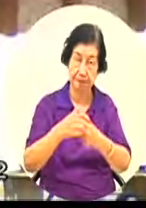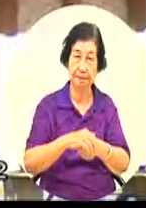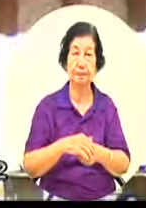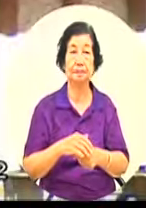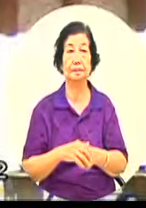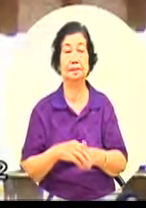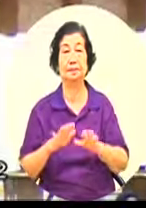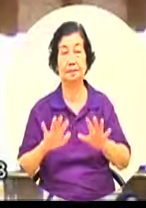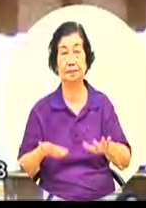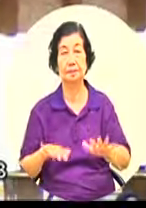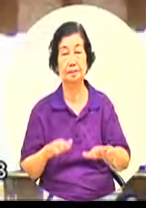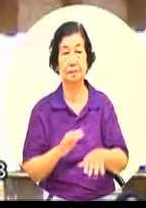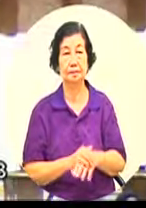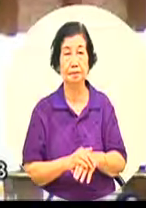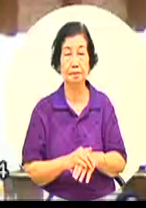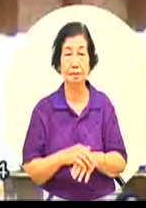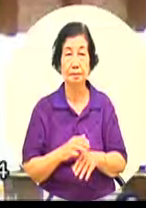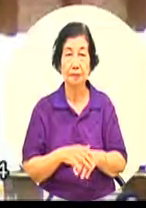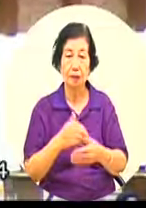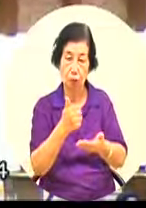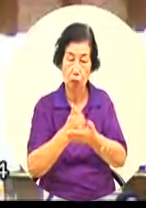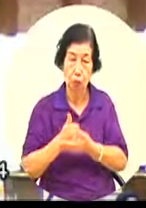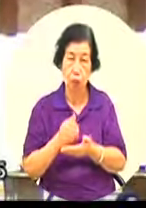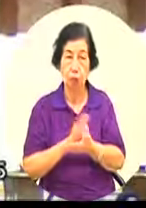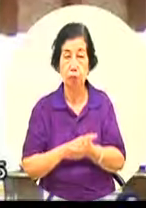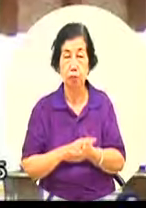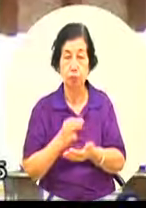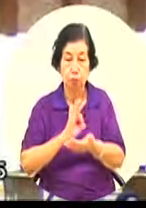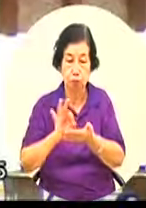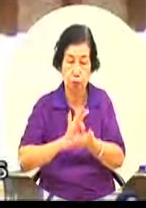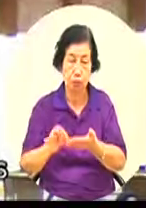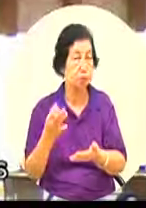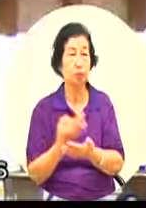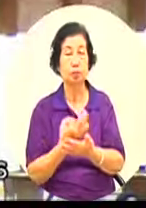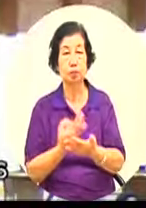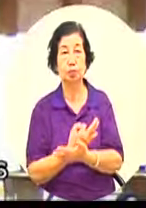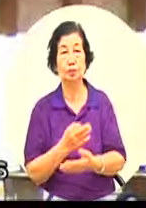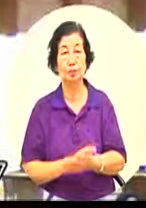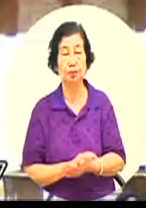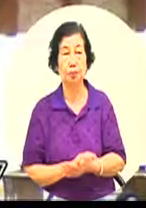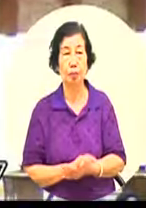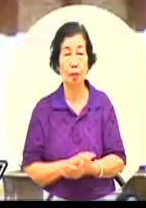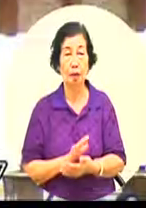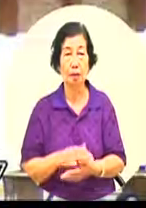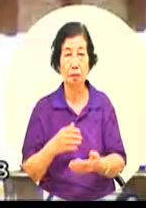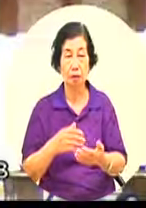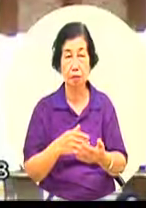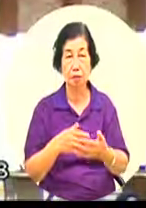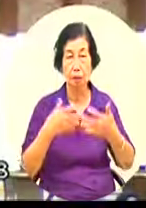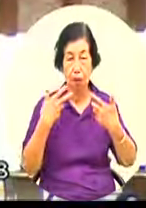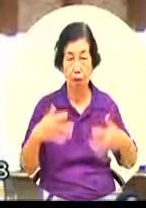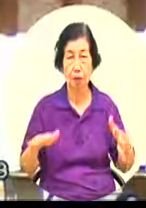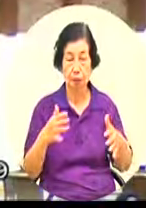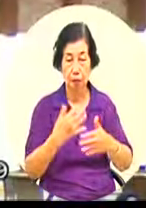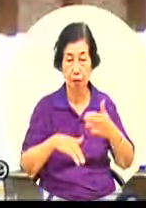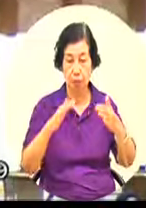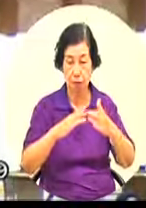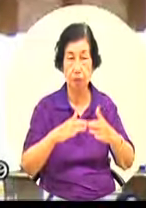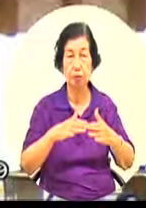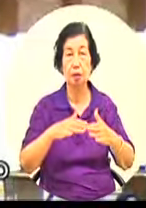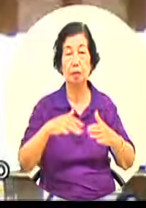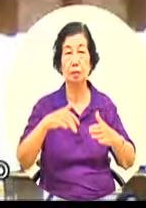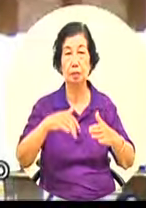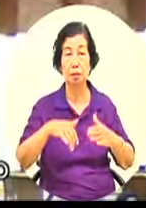可能目前来讲经费是不足的。那么我们也接到很多的学校跟我们建议说，校园的设备老